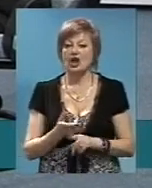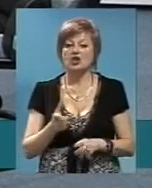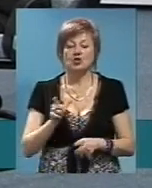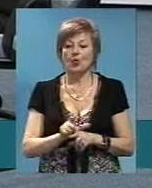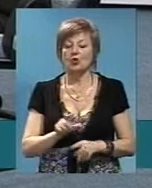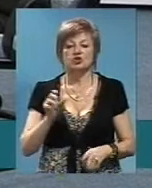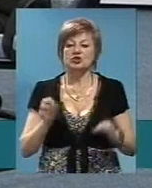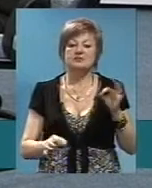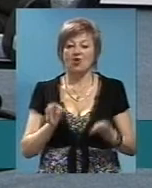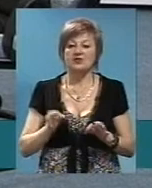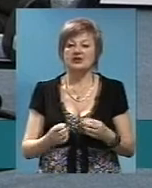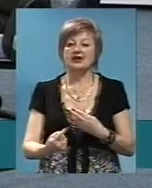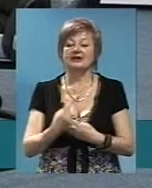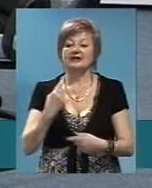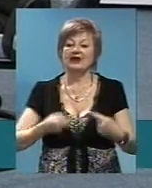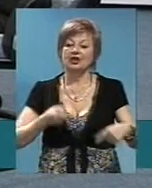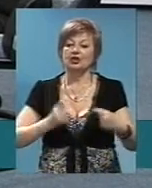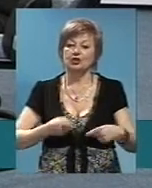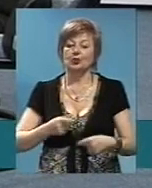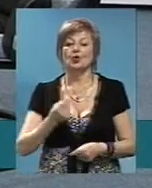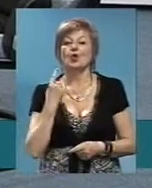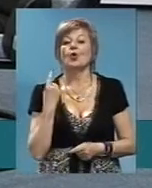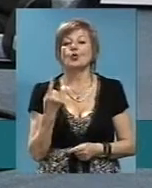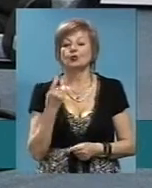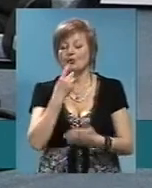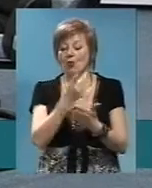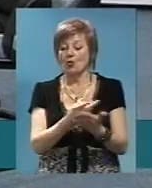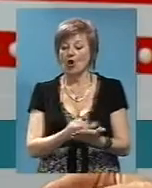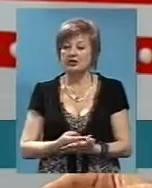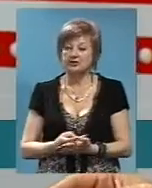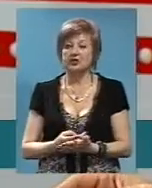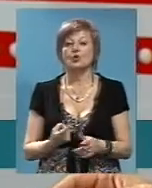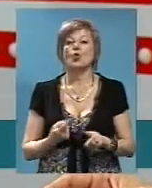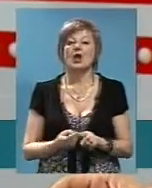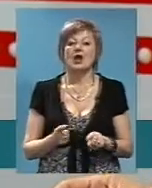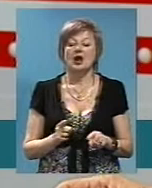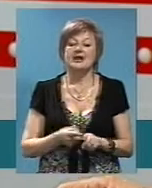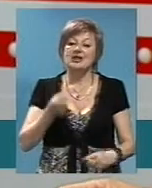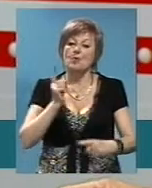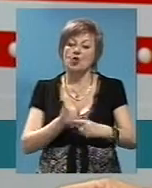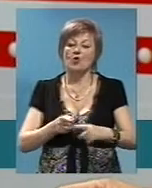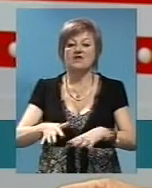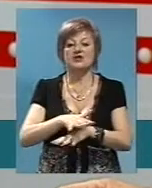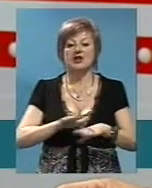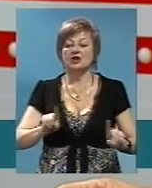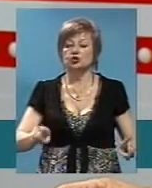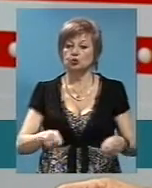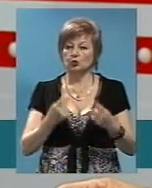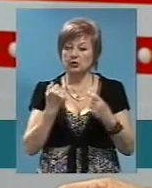справедливо критикує Запорізьку область по одному єдиному показнику. Це половину громад, які